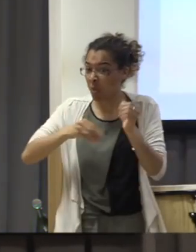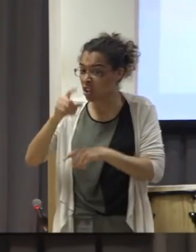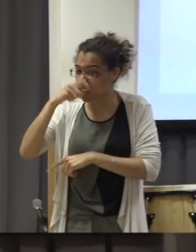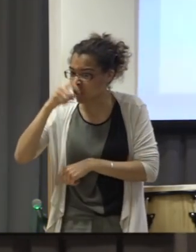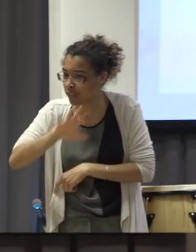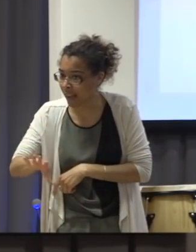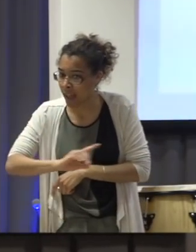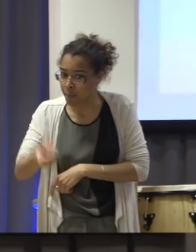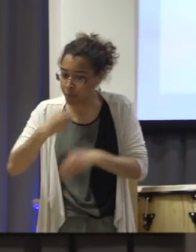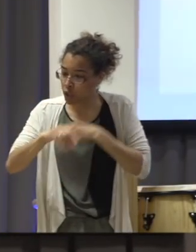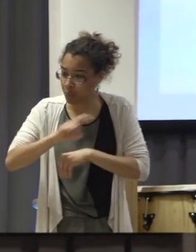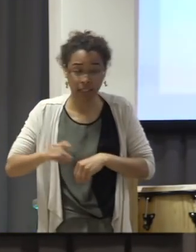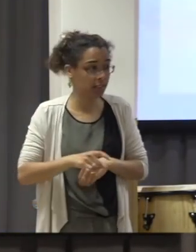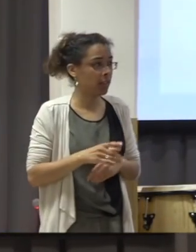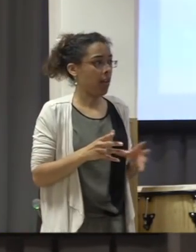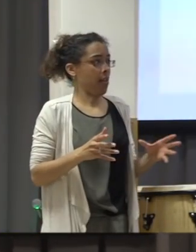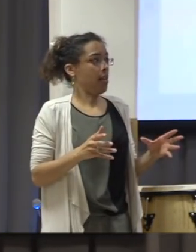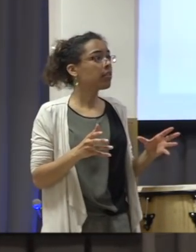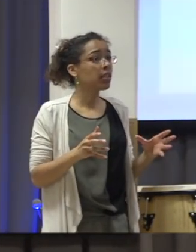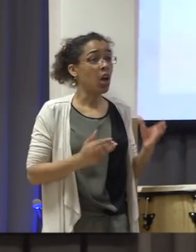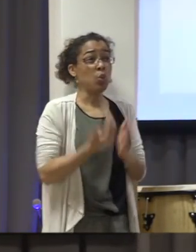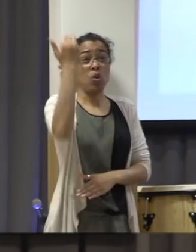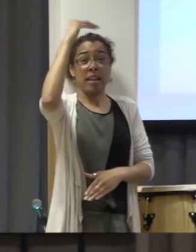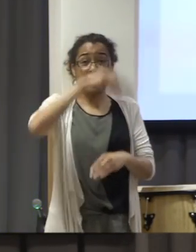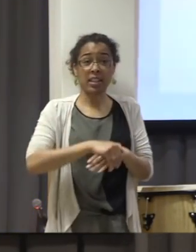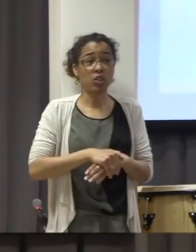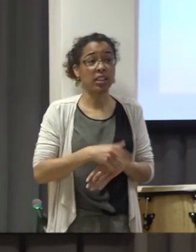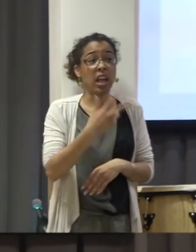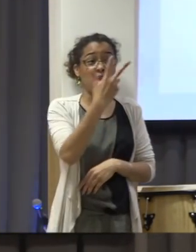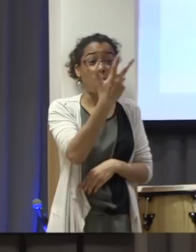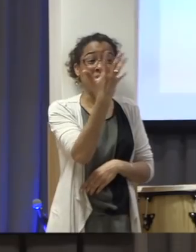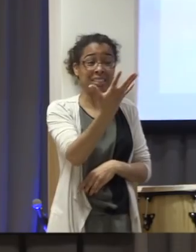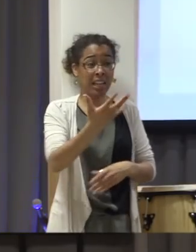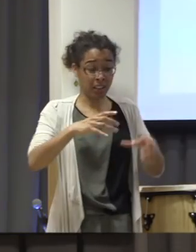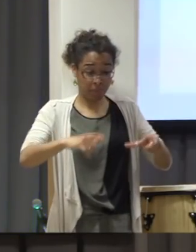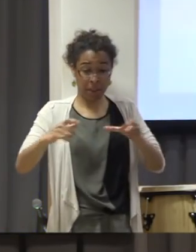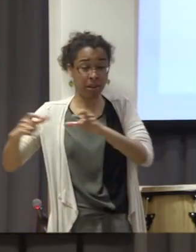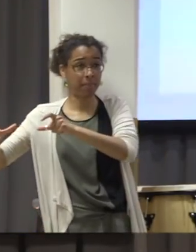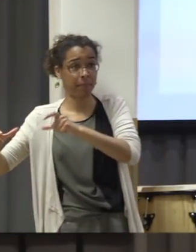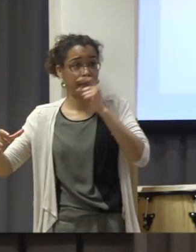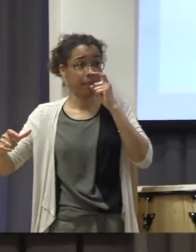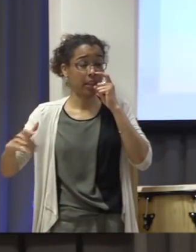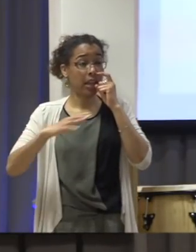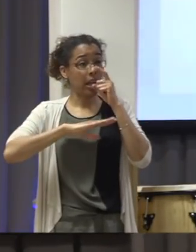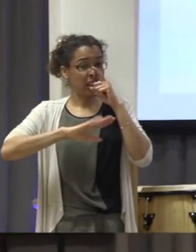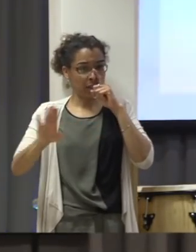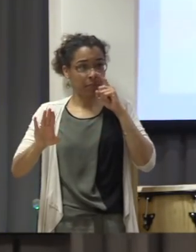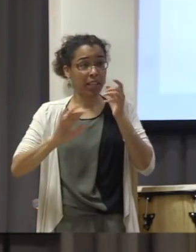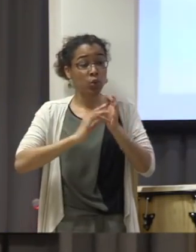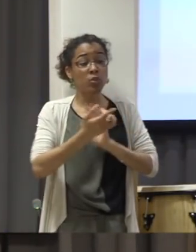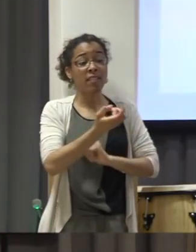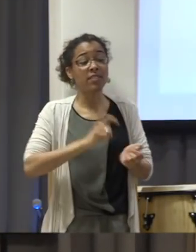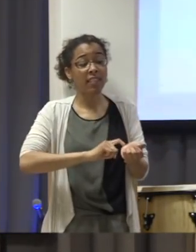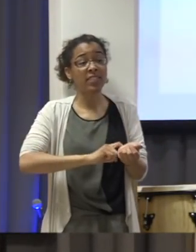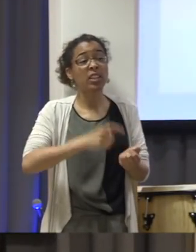c'est une sorcière. Je ne mange pas. Mais toute une journée, j'ai eu déjà 3-5 plats. Mais toutes sont des